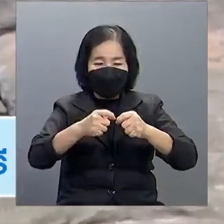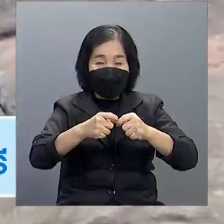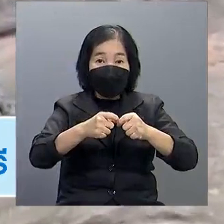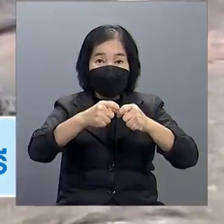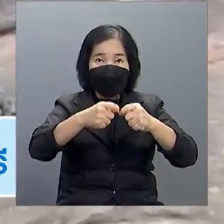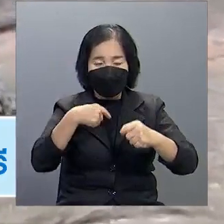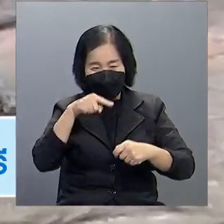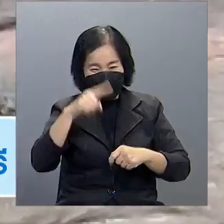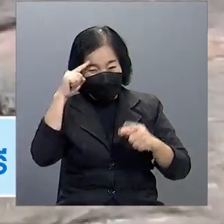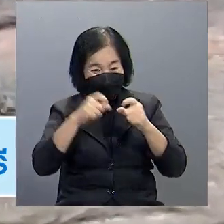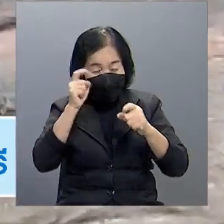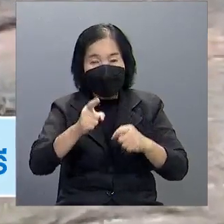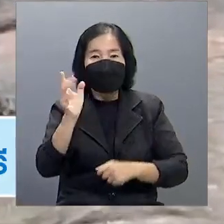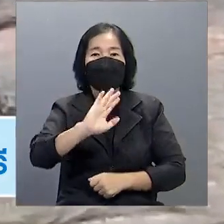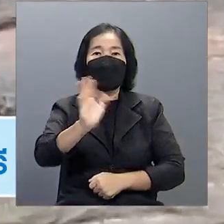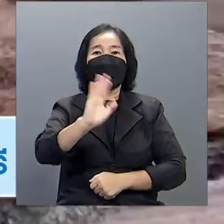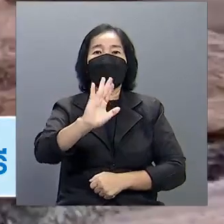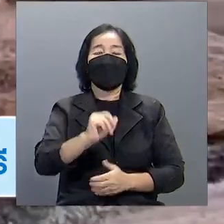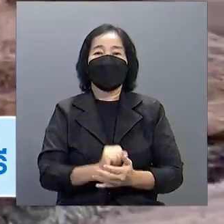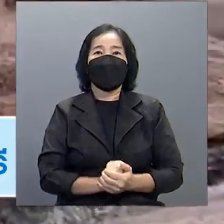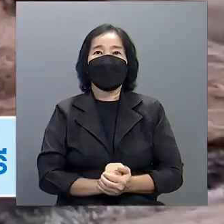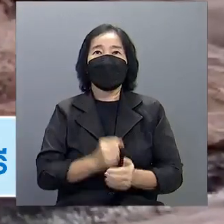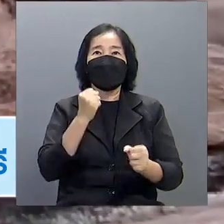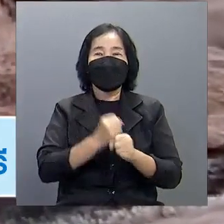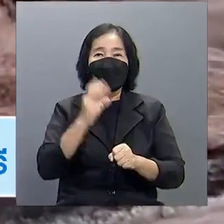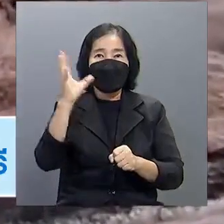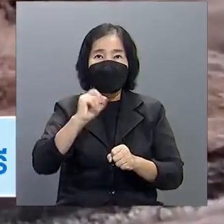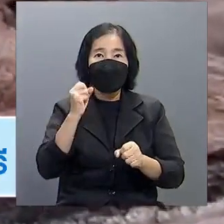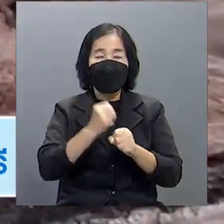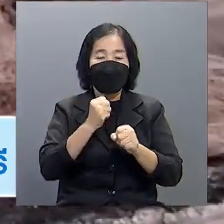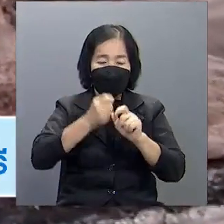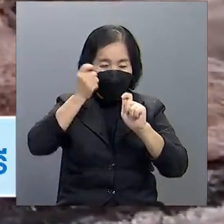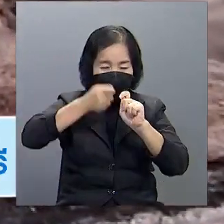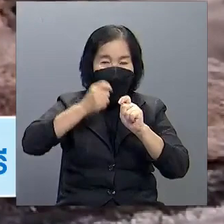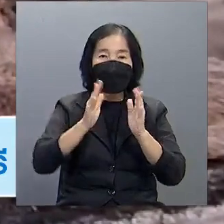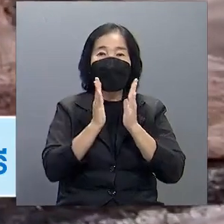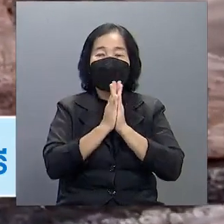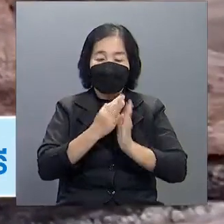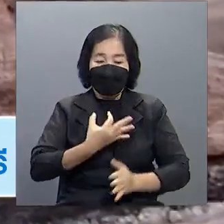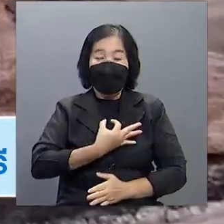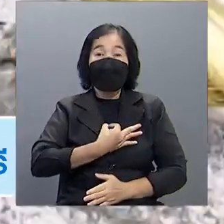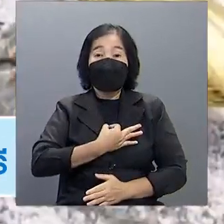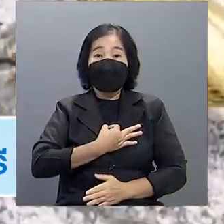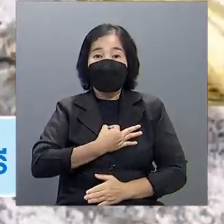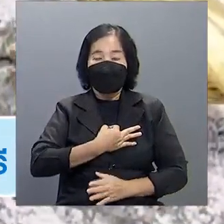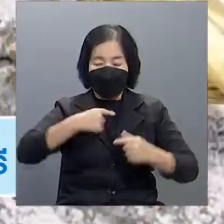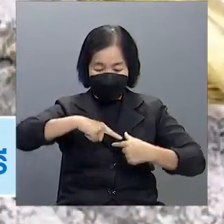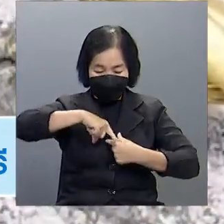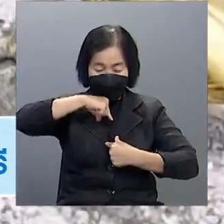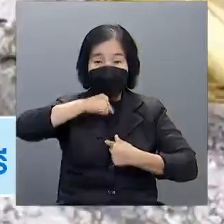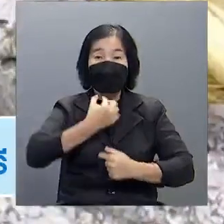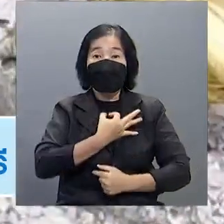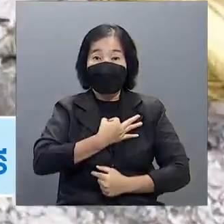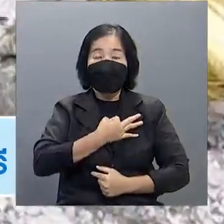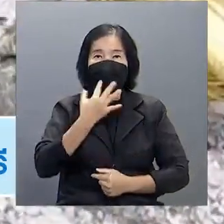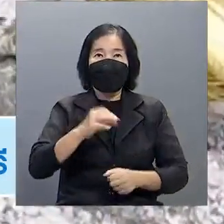ป็นผลงานของคุณมนตรีศรีสุขค่ะช่างเลี่ยมกรอบพระชาวตำบลกบินอำเภอกบินบุรีจังหวัดปราจีนบุรีทำขึ้นมาขายสร้